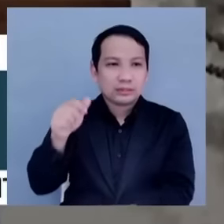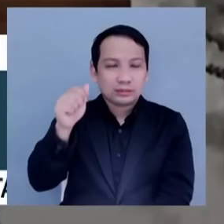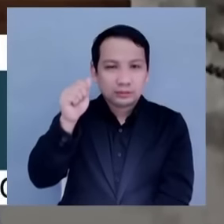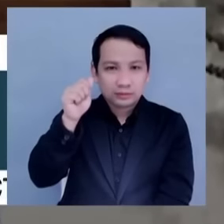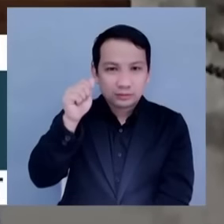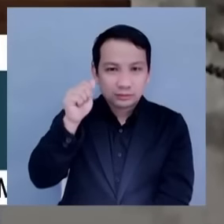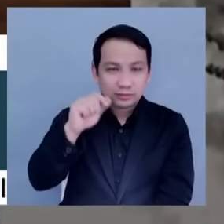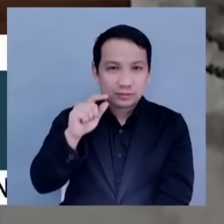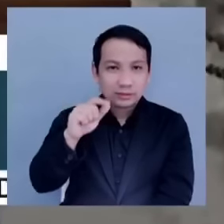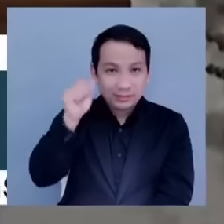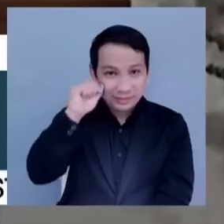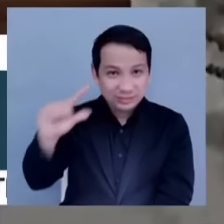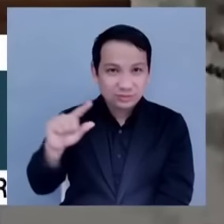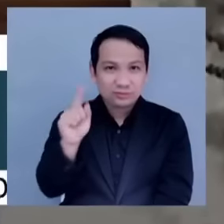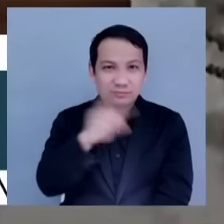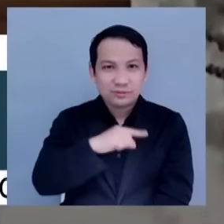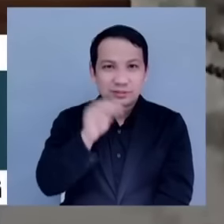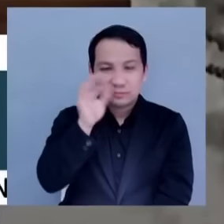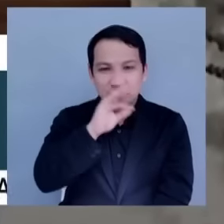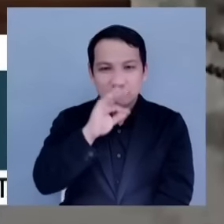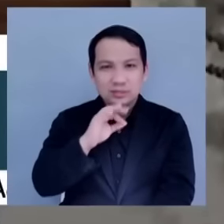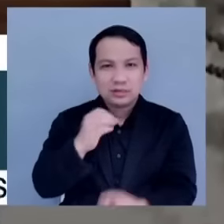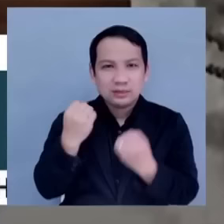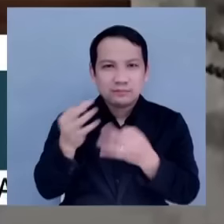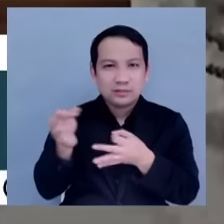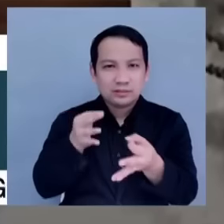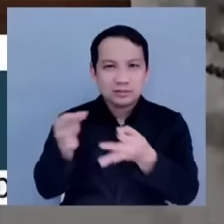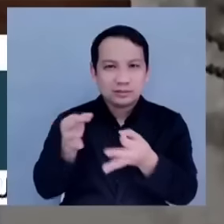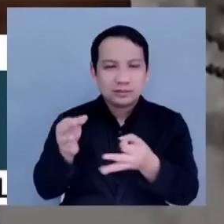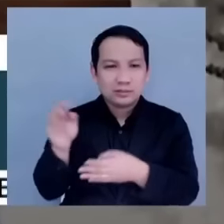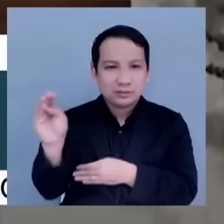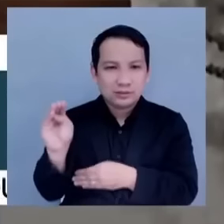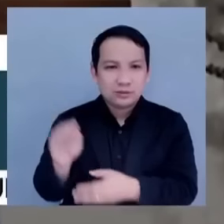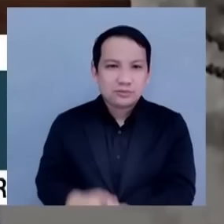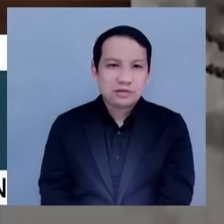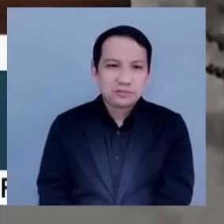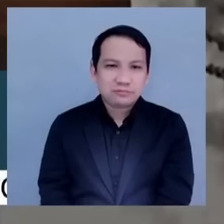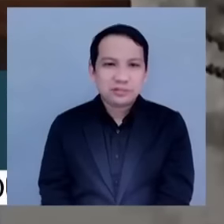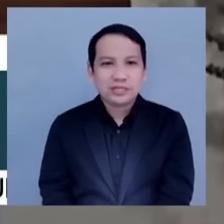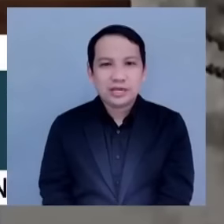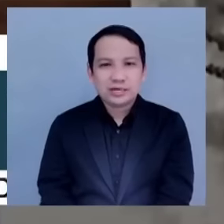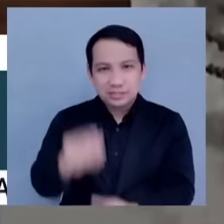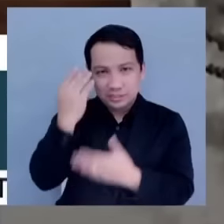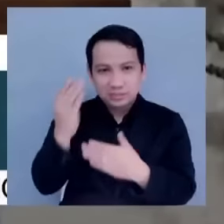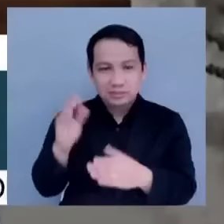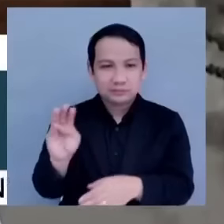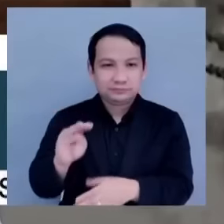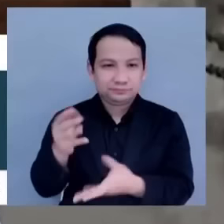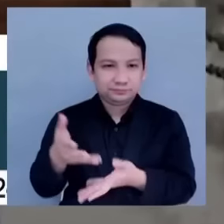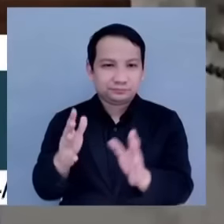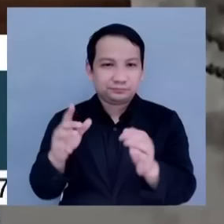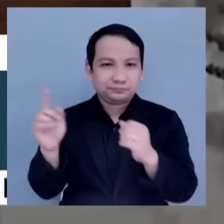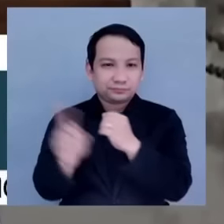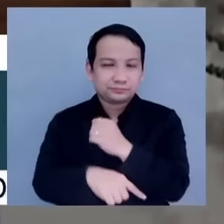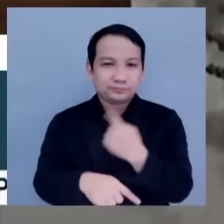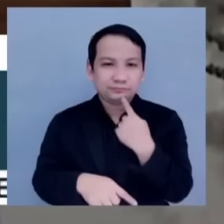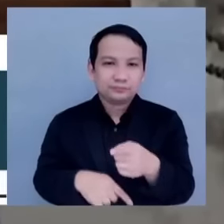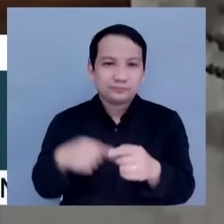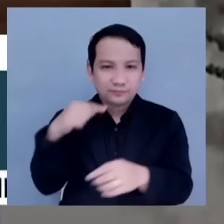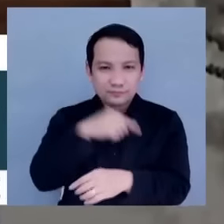Filipino, will have a lot of explaining to do on Monday. Pagbabayaran niya ang pagsisinungaling niya,